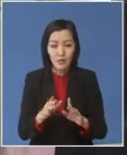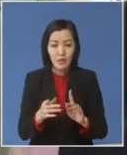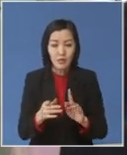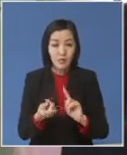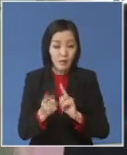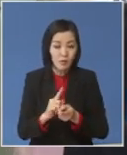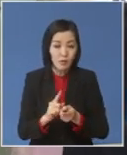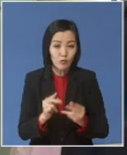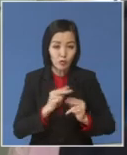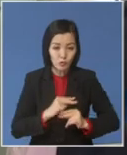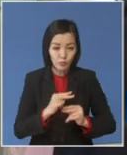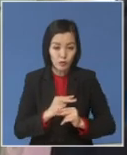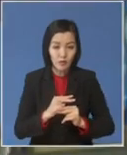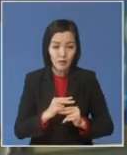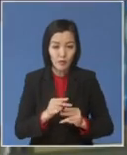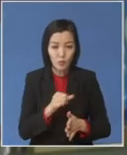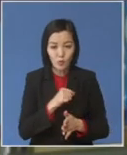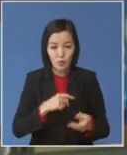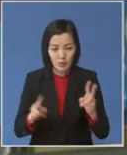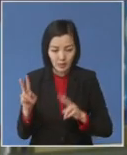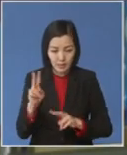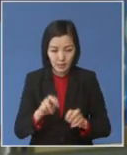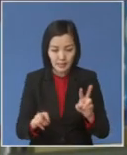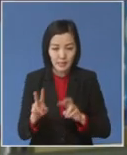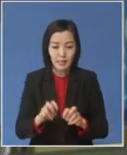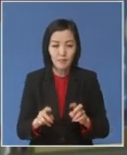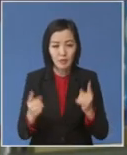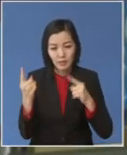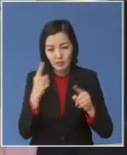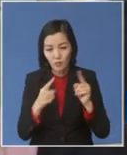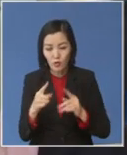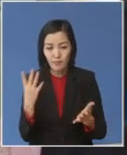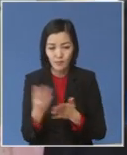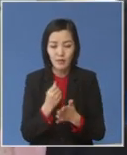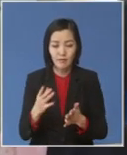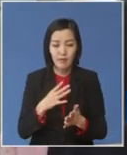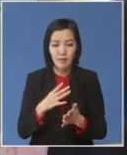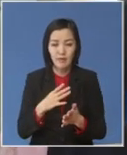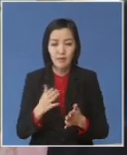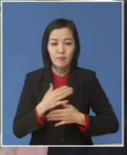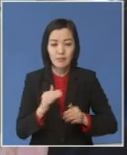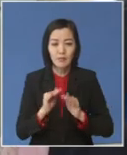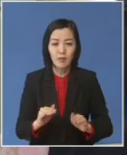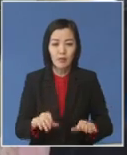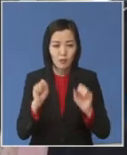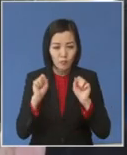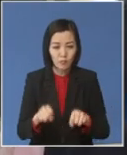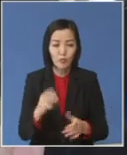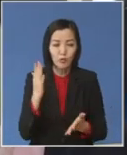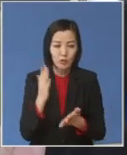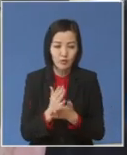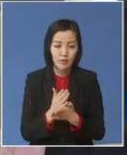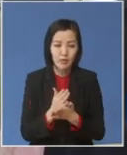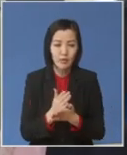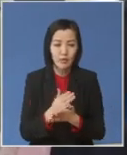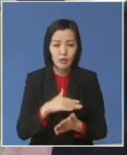қана оларға бағыт-бағдар береміз, жолын ұстаймыз, қалғанын балалар өздері ойлап табады. Біздің балаларымыздың мүмкіндігі оған жетеді, әбден